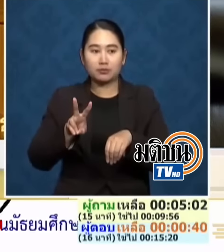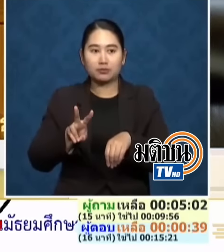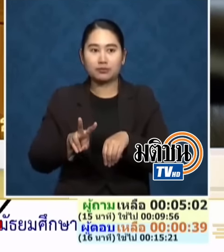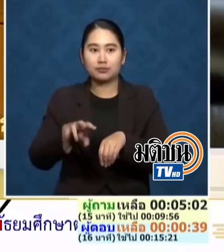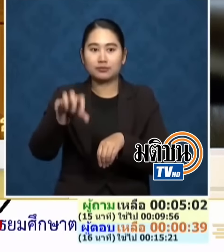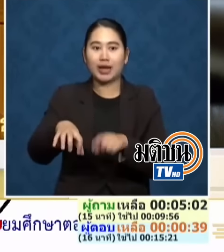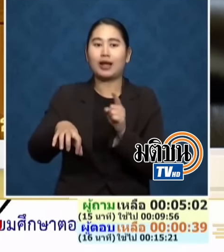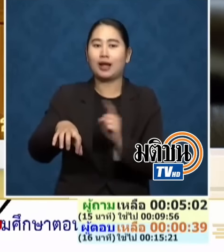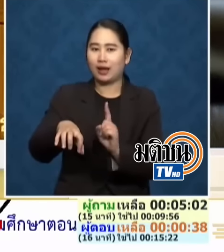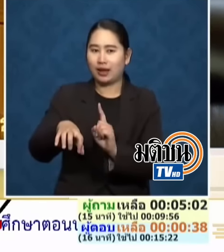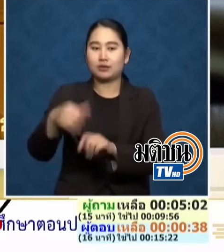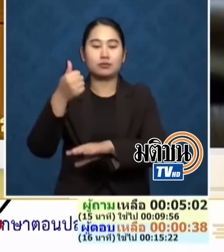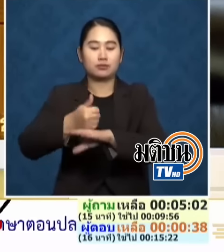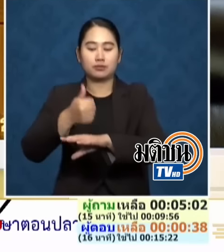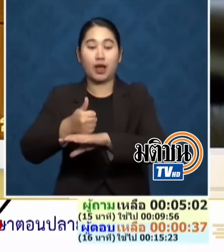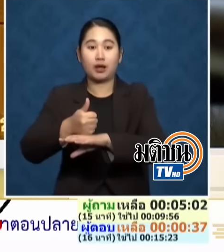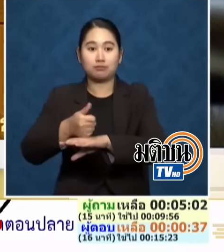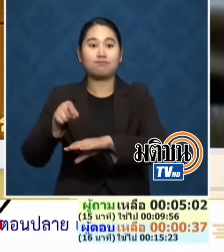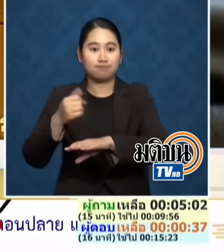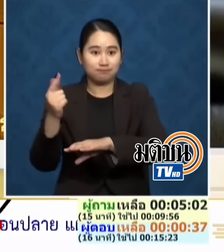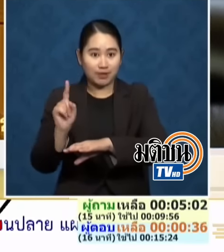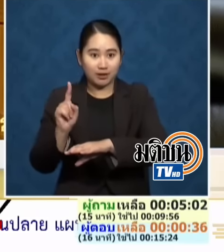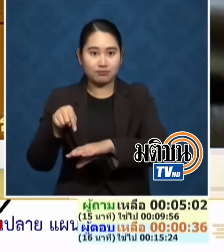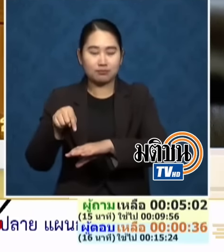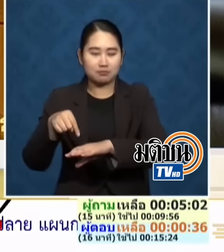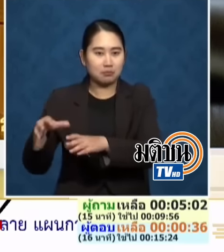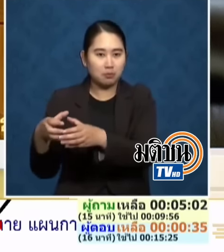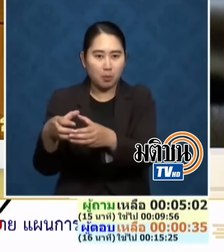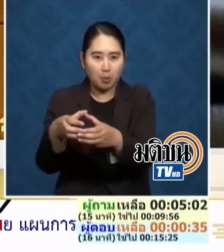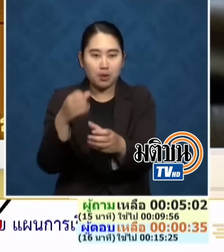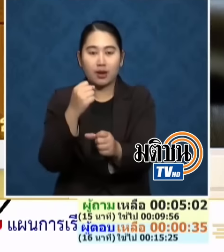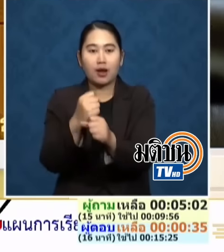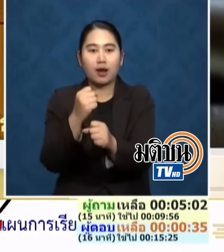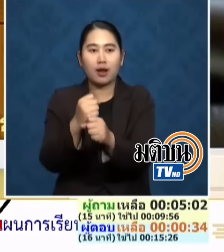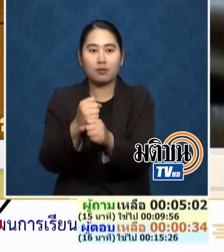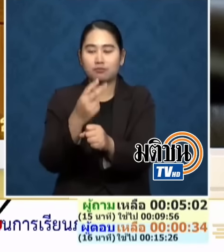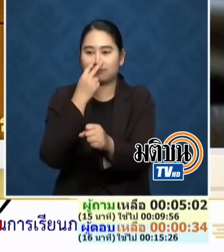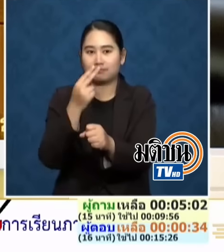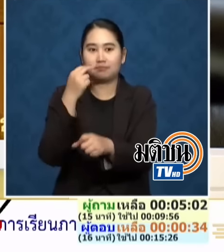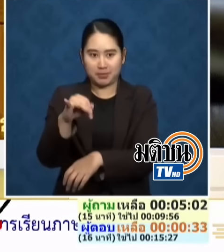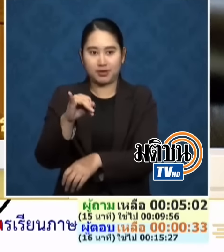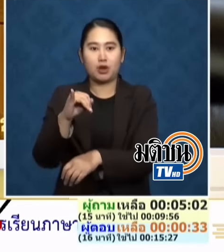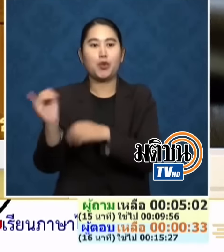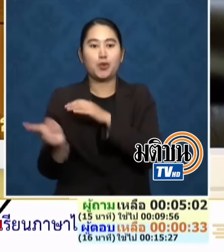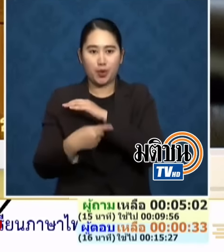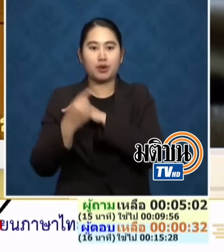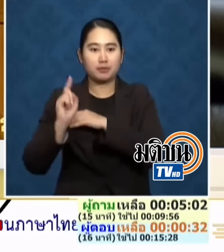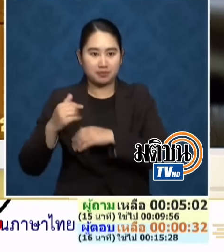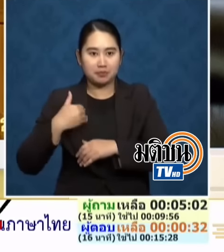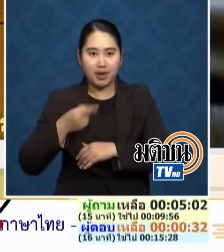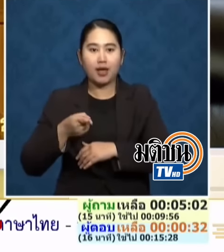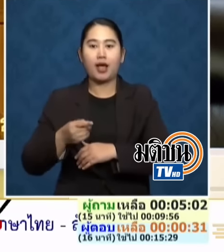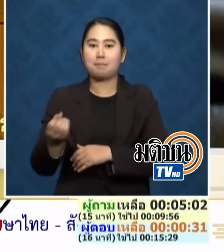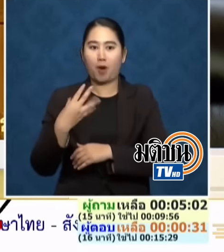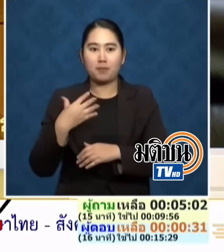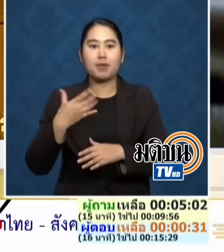ที่มีผู้กกรับคุณพาลุน้องไปปฏิบัติหน้าที่็มีชอบ คตถูรงโษคุไม่ได้งานผม คถรง